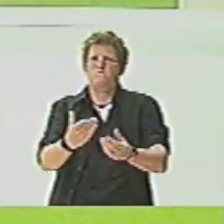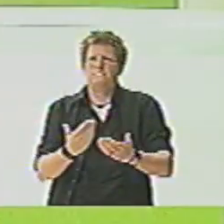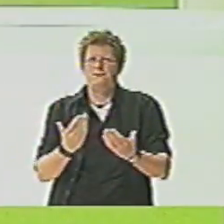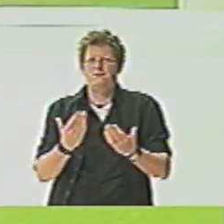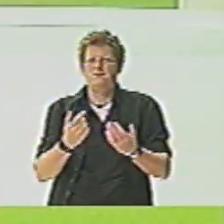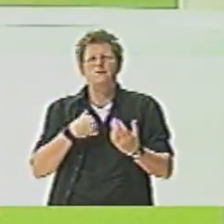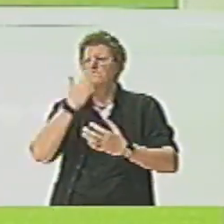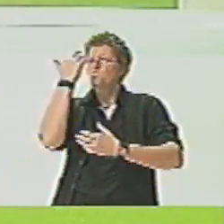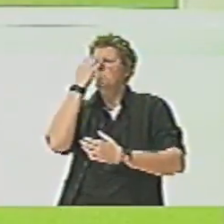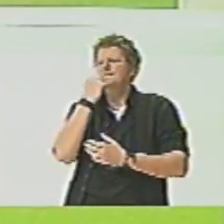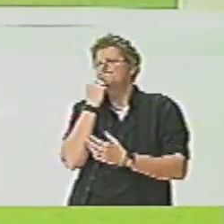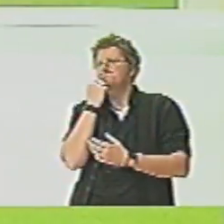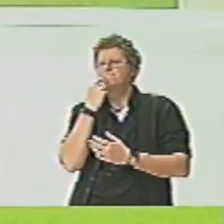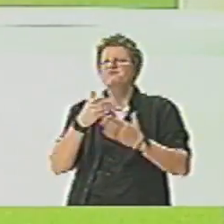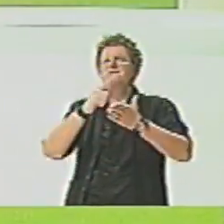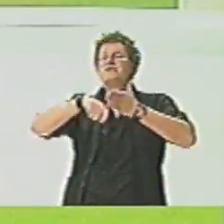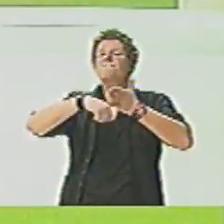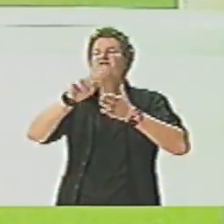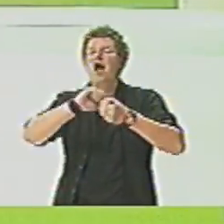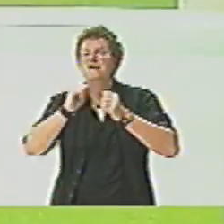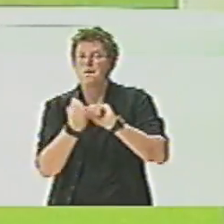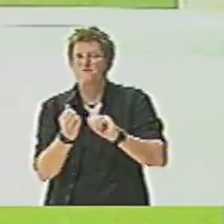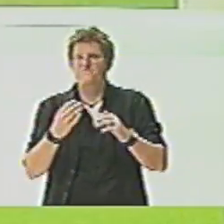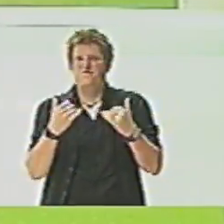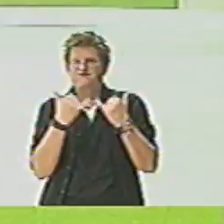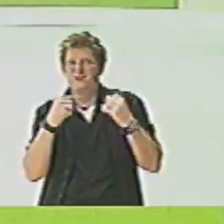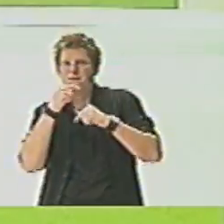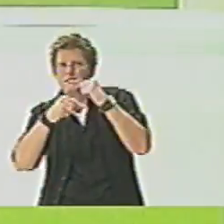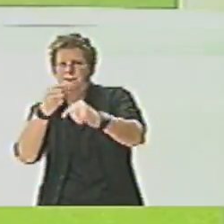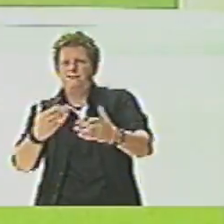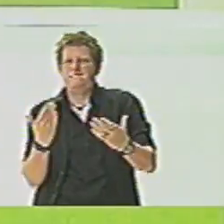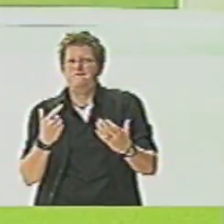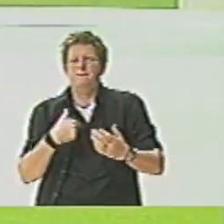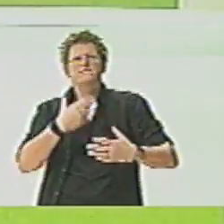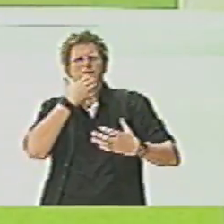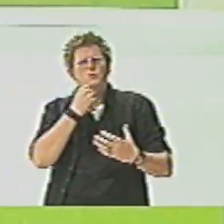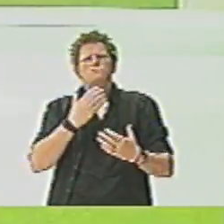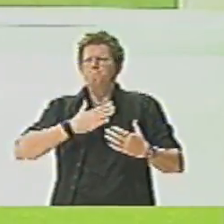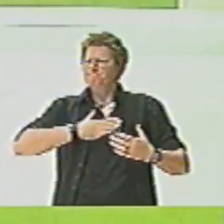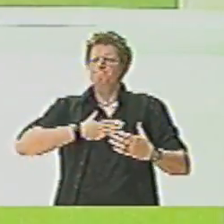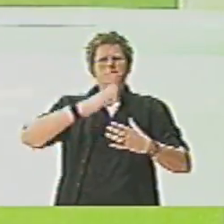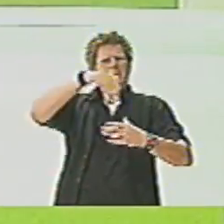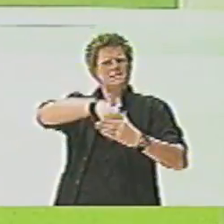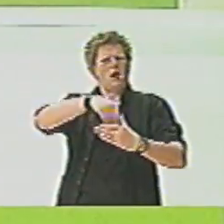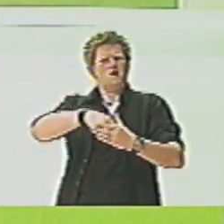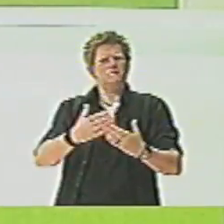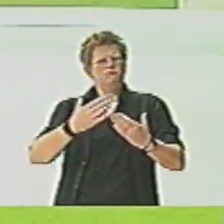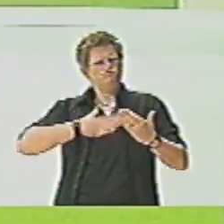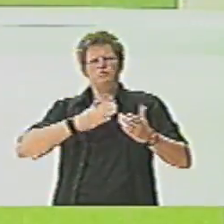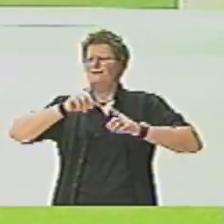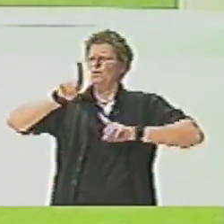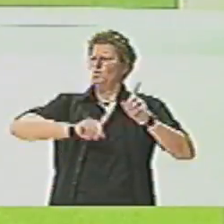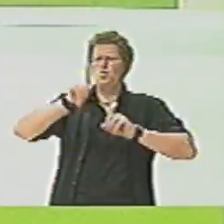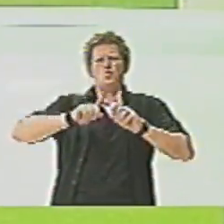diesem Wahlkampf. Einerseits mit unseren Inhalten vorzukommen, unsere grüne Eigenständigkeit